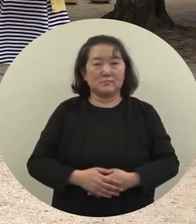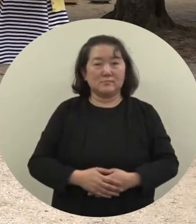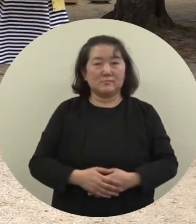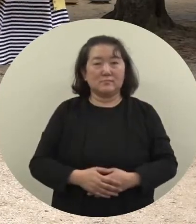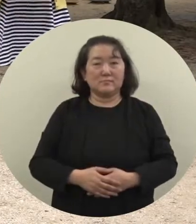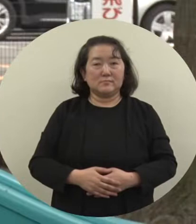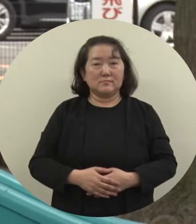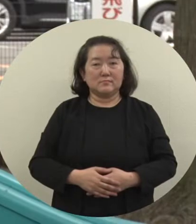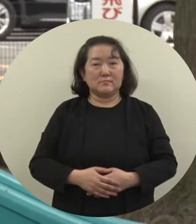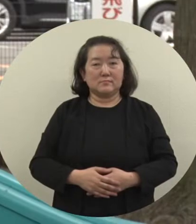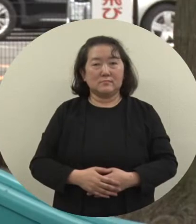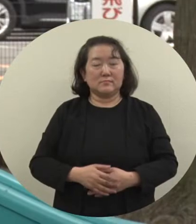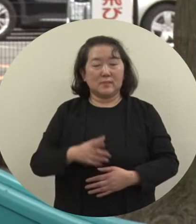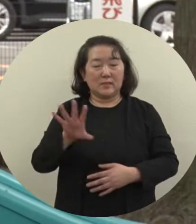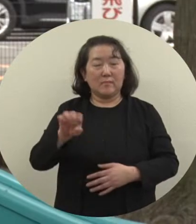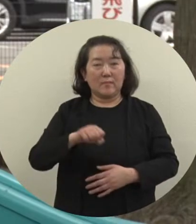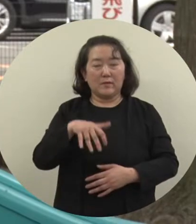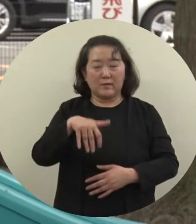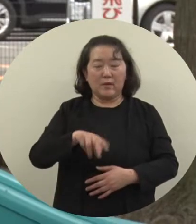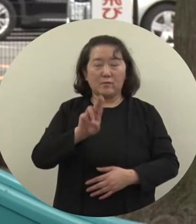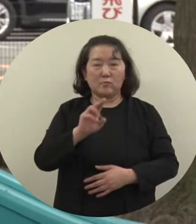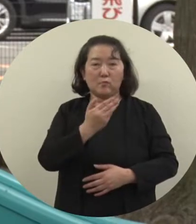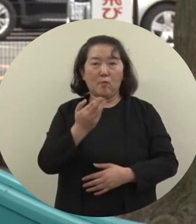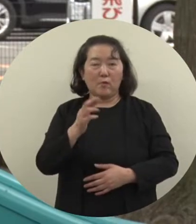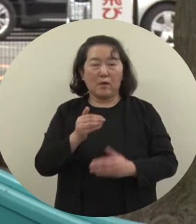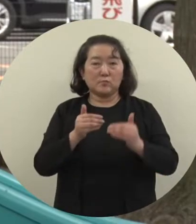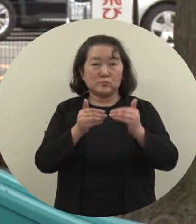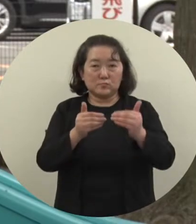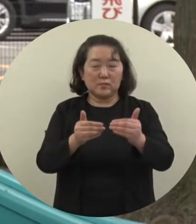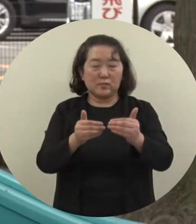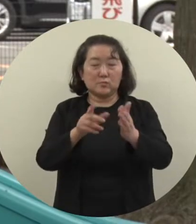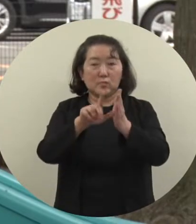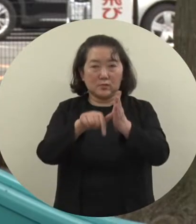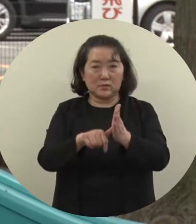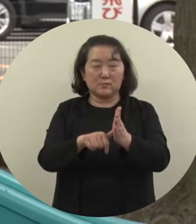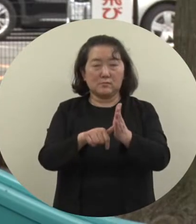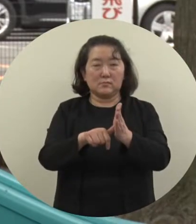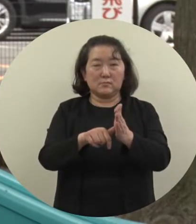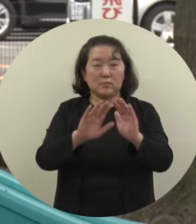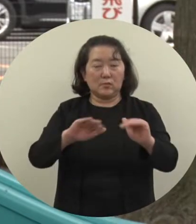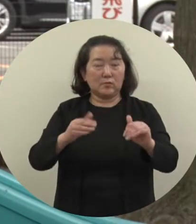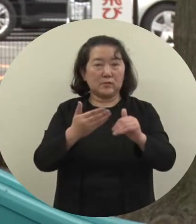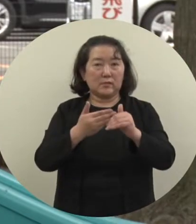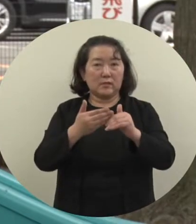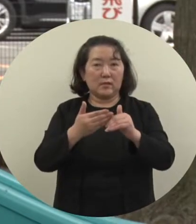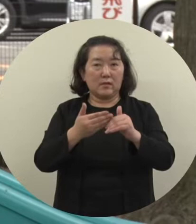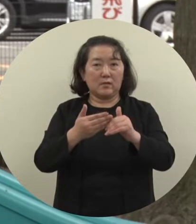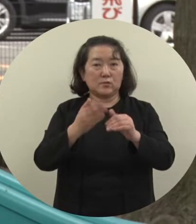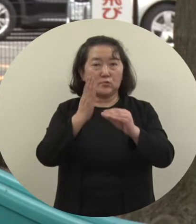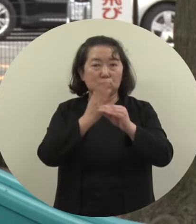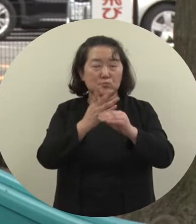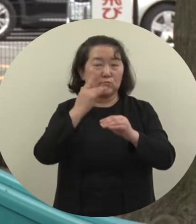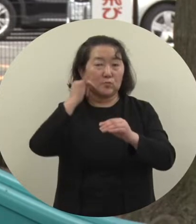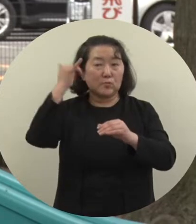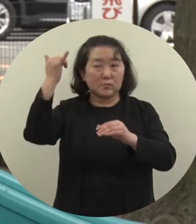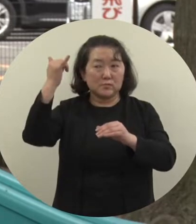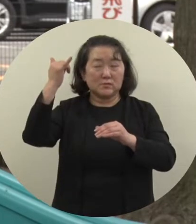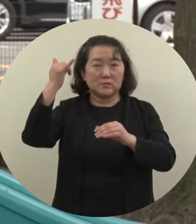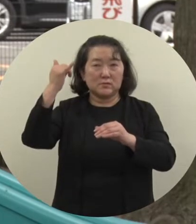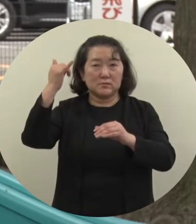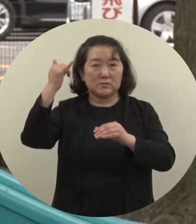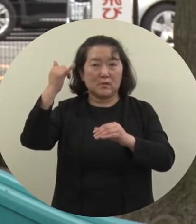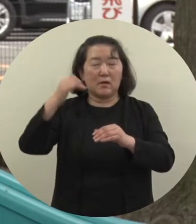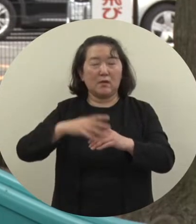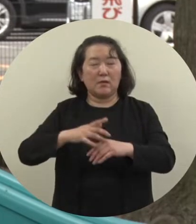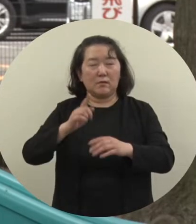。 このような今治版ネウボラを推進していく中で、子育て中のお父さんお